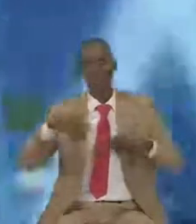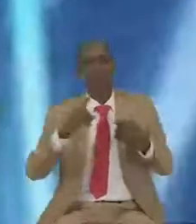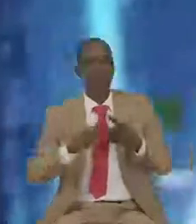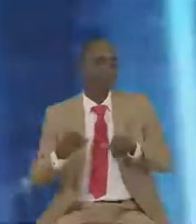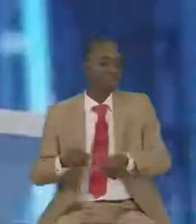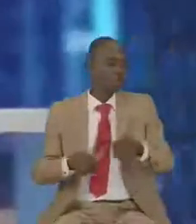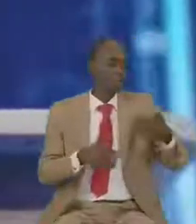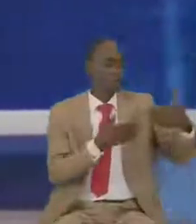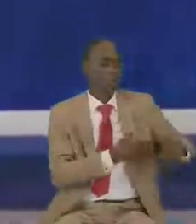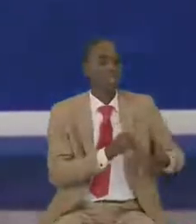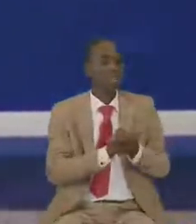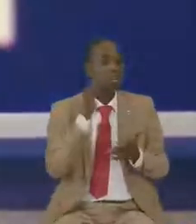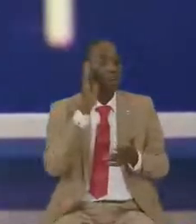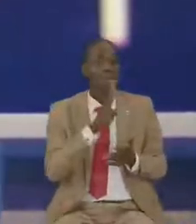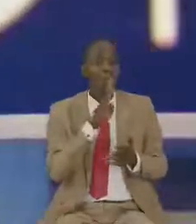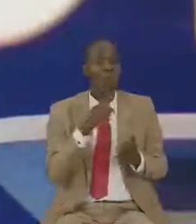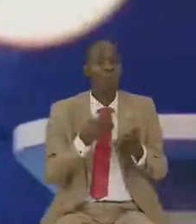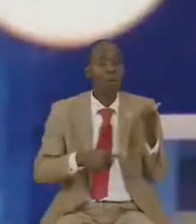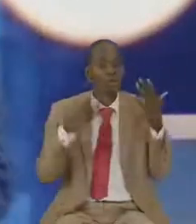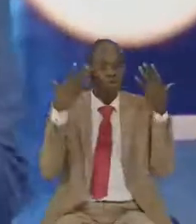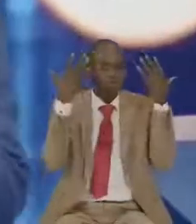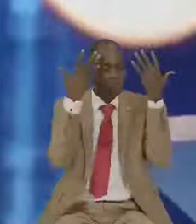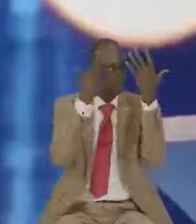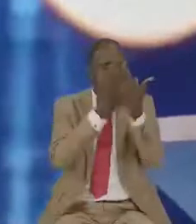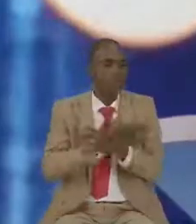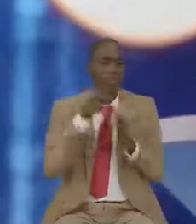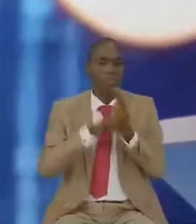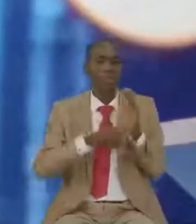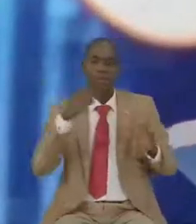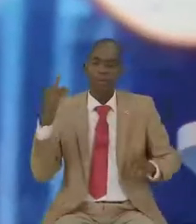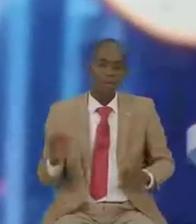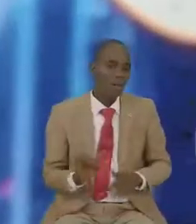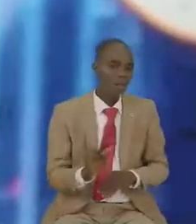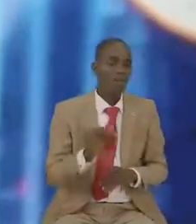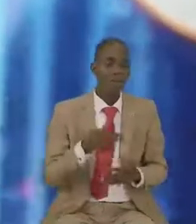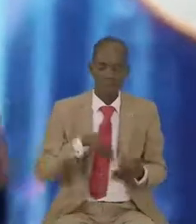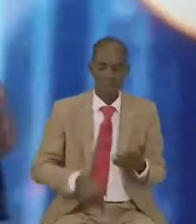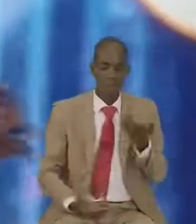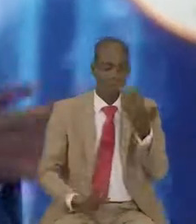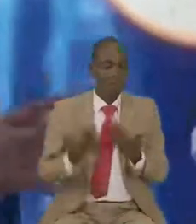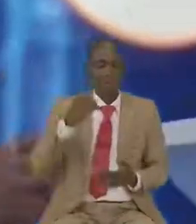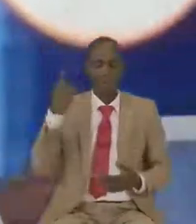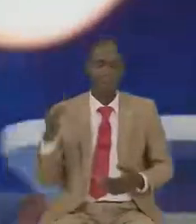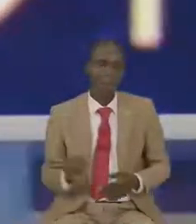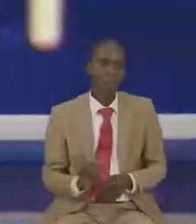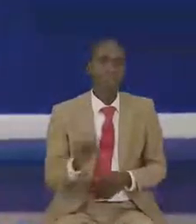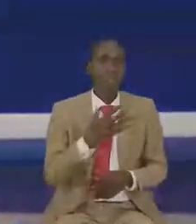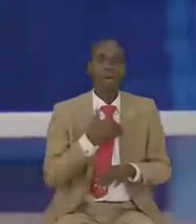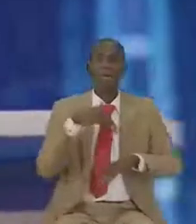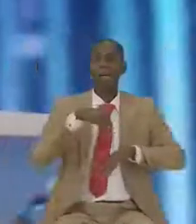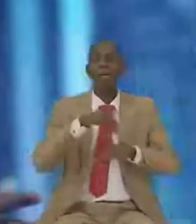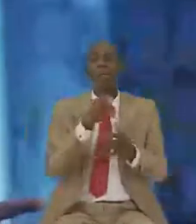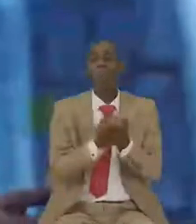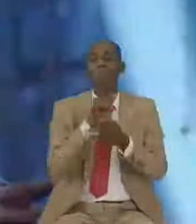nous serons à l'autre côté. Et ça, ce sera les ténèbres pour toujours, l'enfer